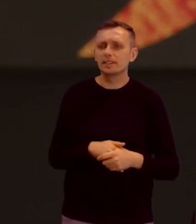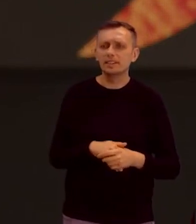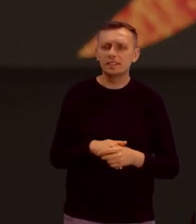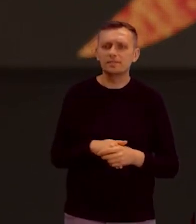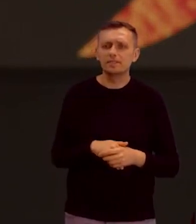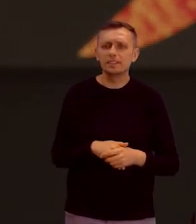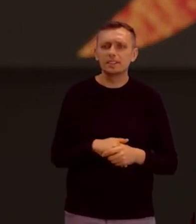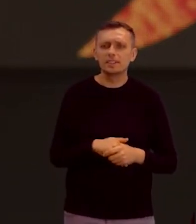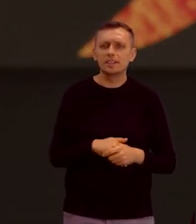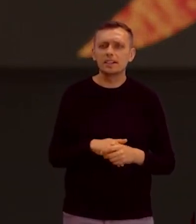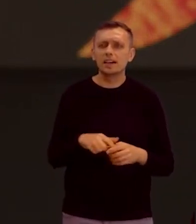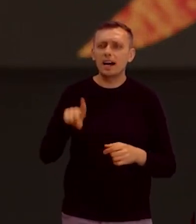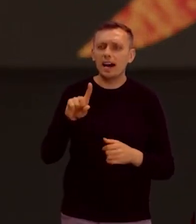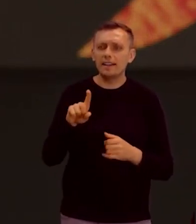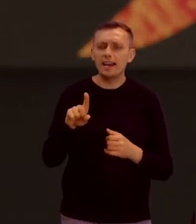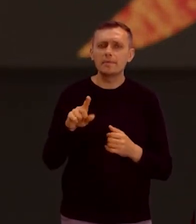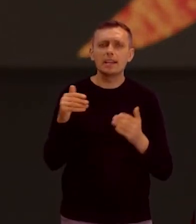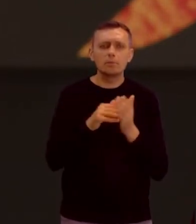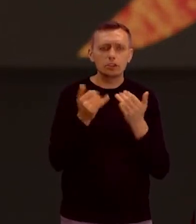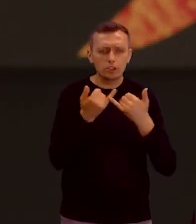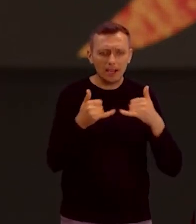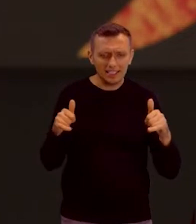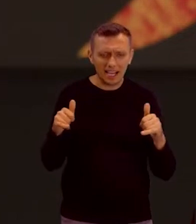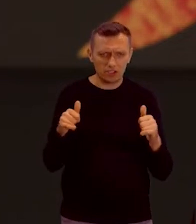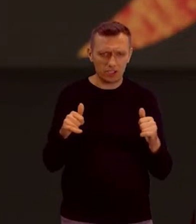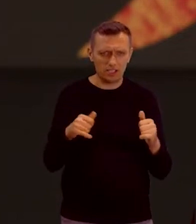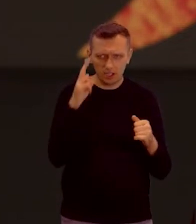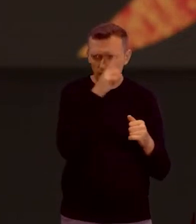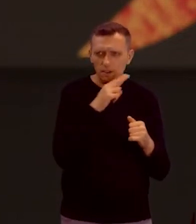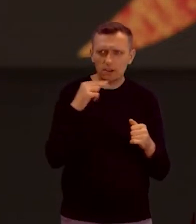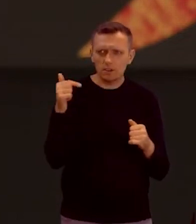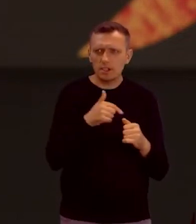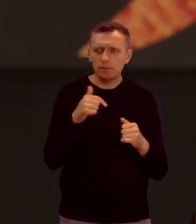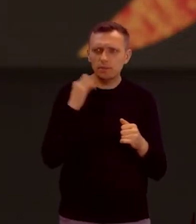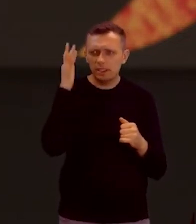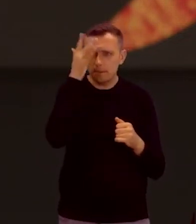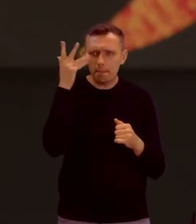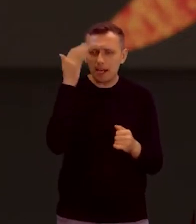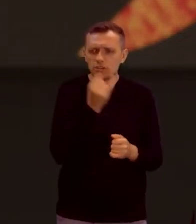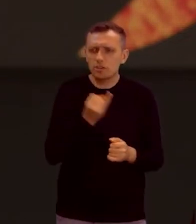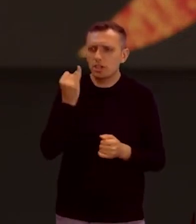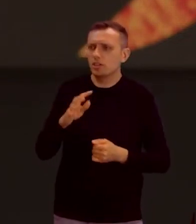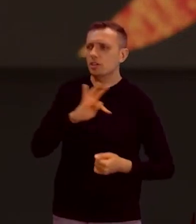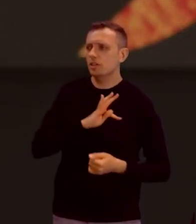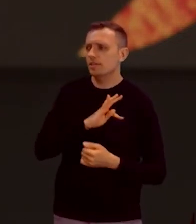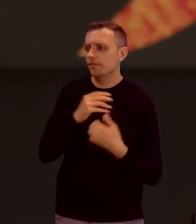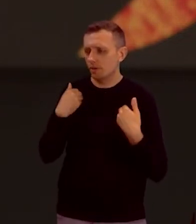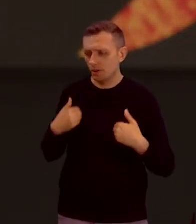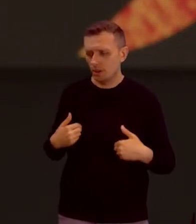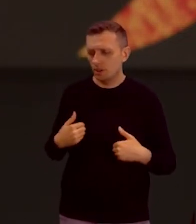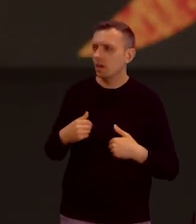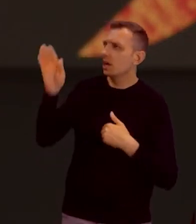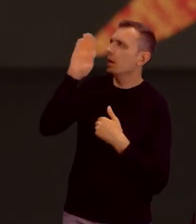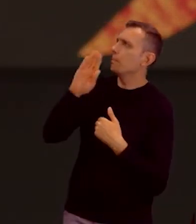rozwinęły skrzydła i swój potencjał, który Bóg włożył w ich życie. Powinniśmy wychowywać dzieci i kształtować je